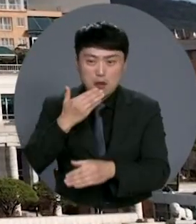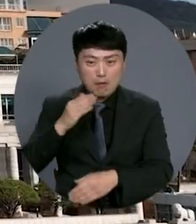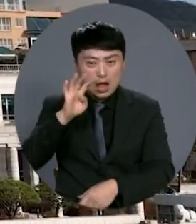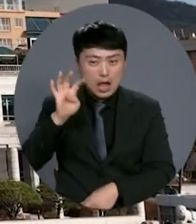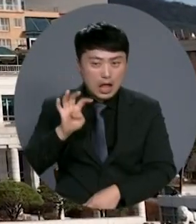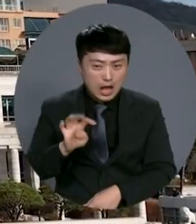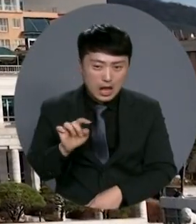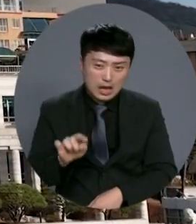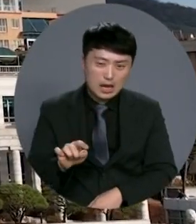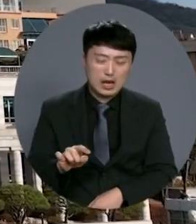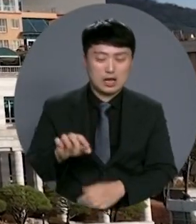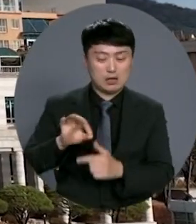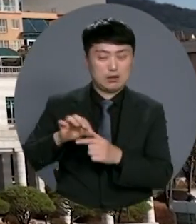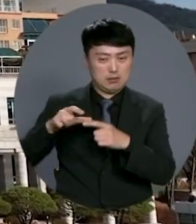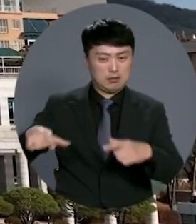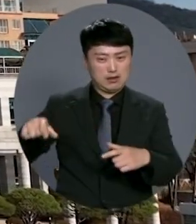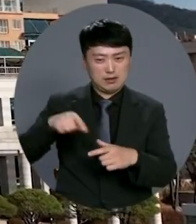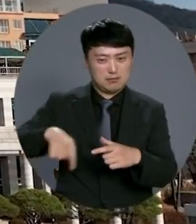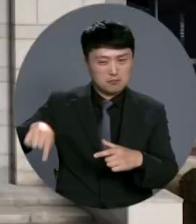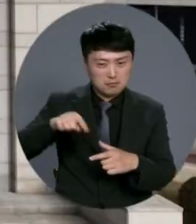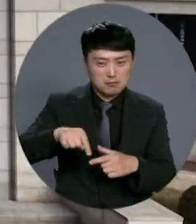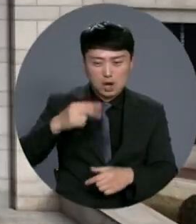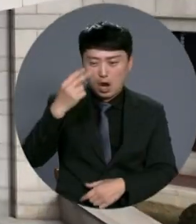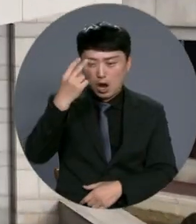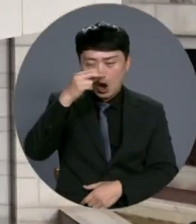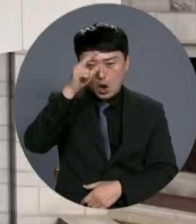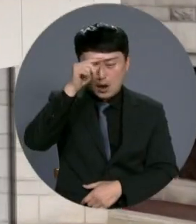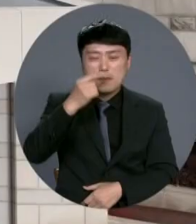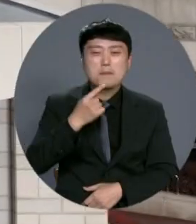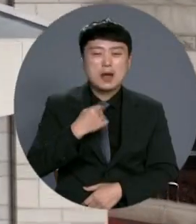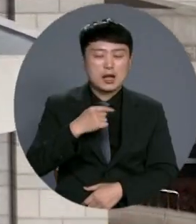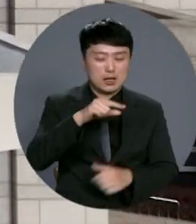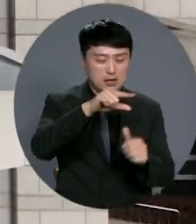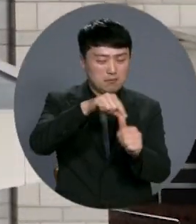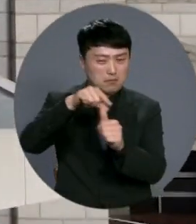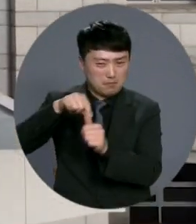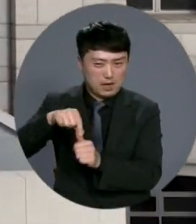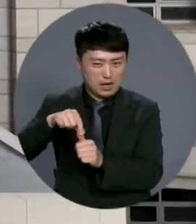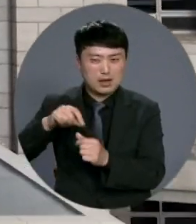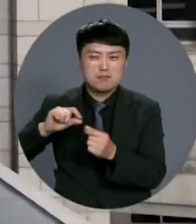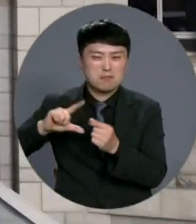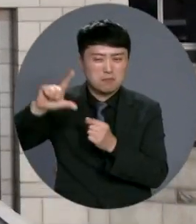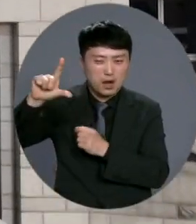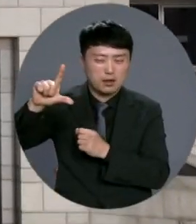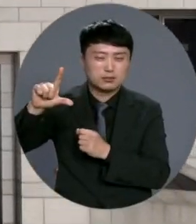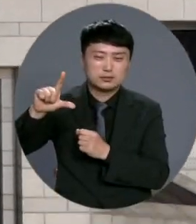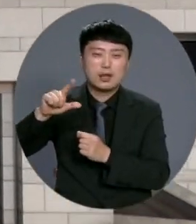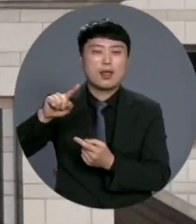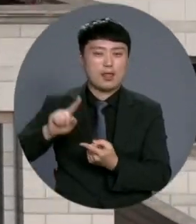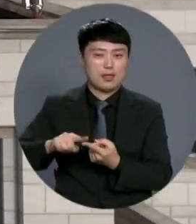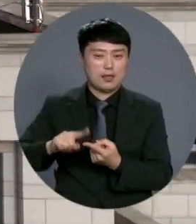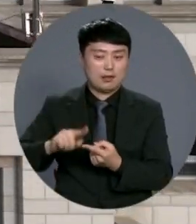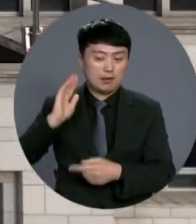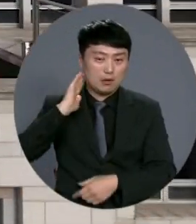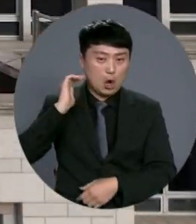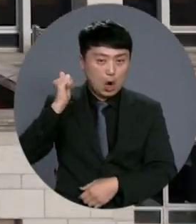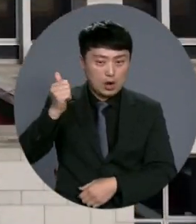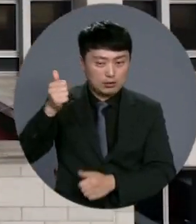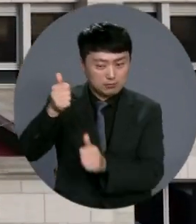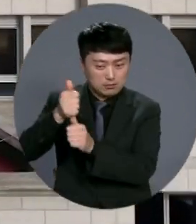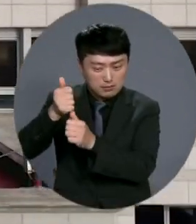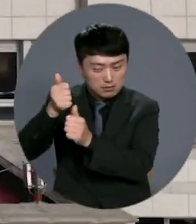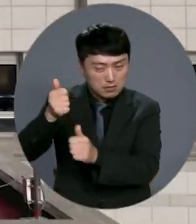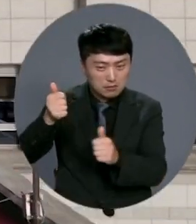당선 확률이 높은 영남권에 검사 출신이 대거 공천될 것이라는 검사 공천설에 대통령실